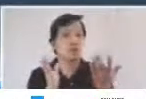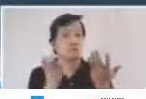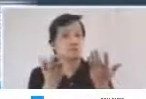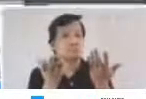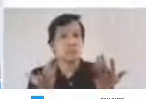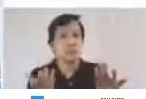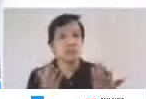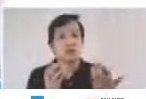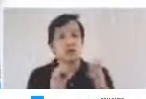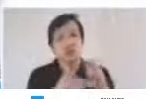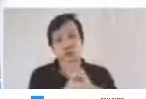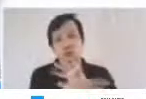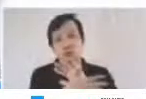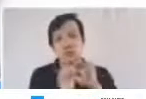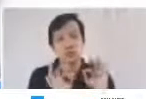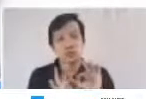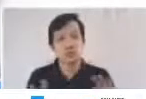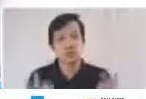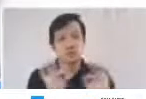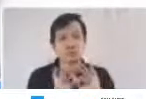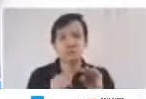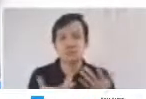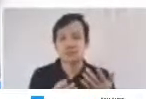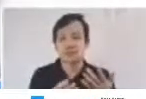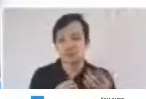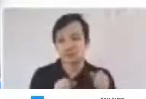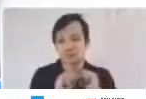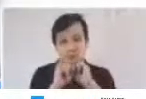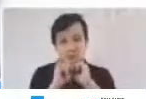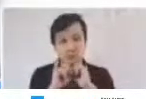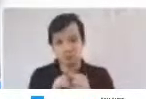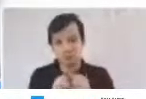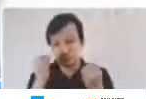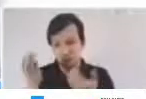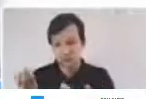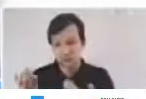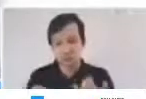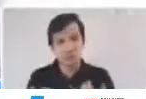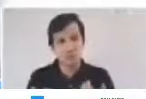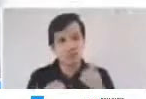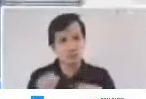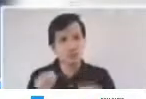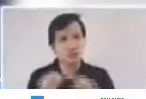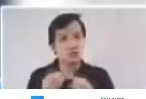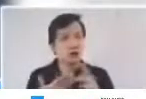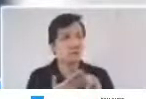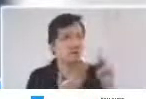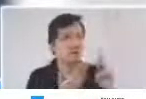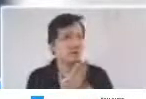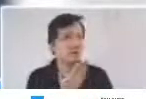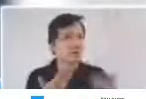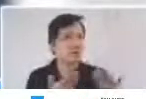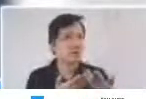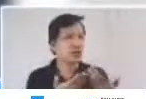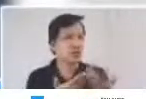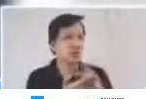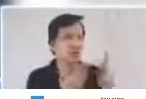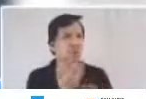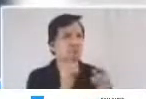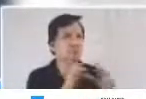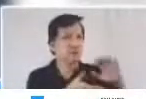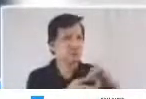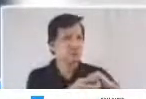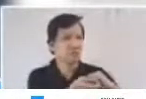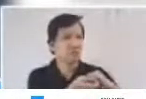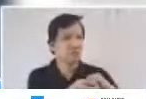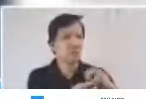of COVID kaya kailangan po naming i-check yung line list ng mga laboratorio natin para ma-cross-validate dito sa mga datos na meron